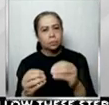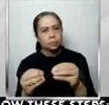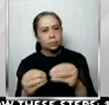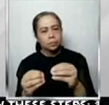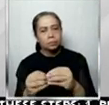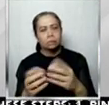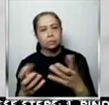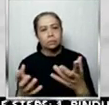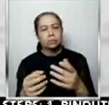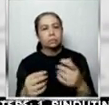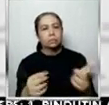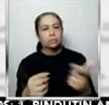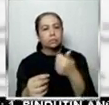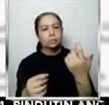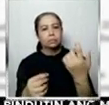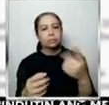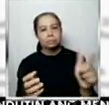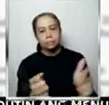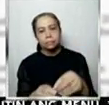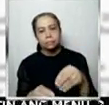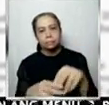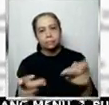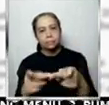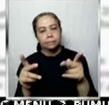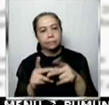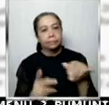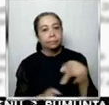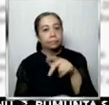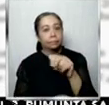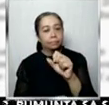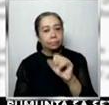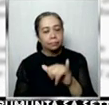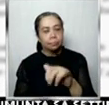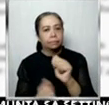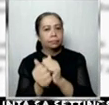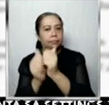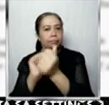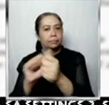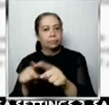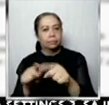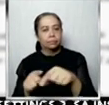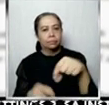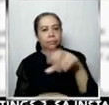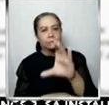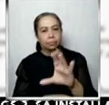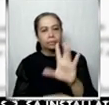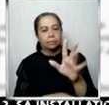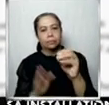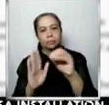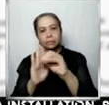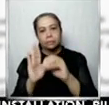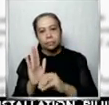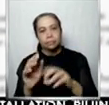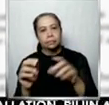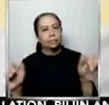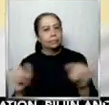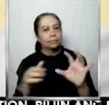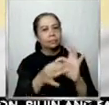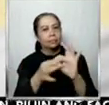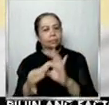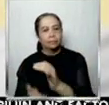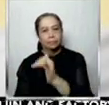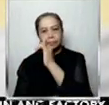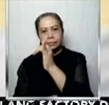sa kanilang lugar. Tulad sa Pasay City, inamyendahan na rin ng Quezon City ang kanilang ordinansa kaugnay ng liquor